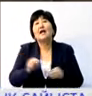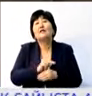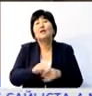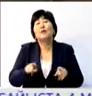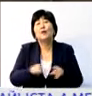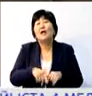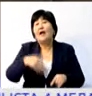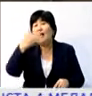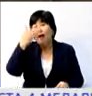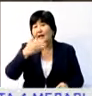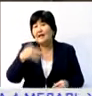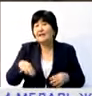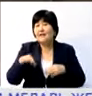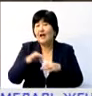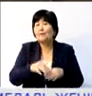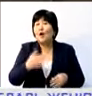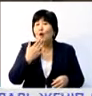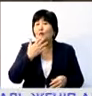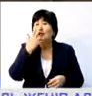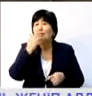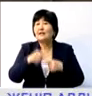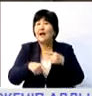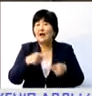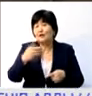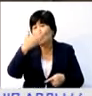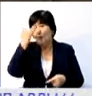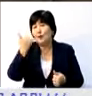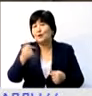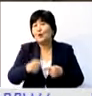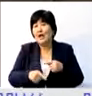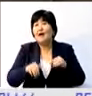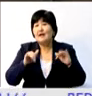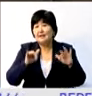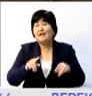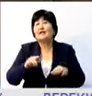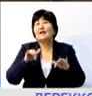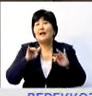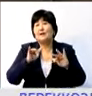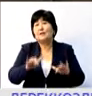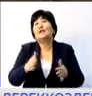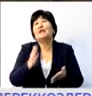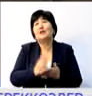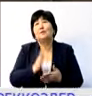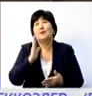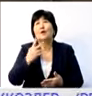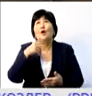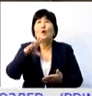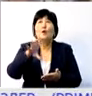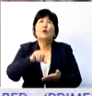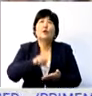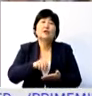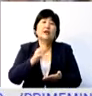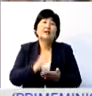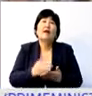қоса келіндерді тәрбиелеп, ұлттық дәстүрімізді ұмытпай соларды жалғастырып, әрмен қарай жетілдіре берсін деп үлгі-өнеге көрсетіп